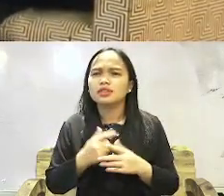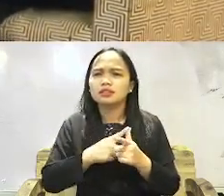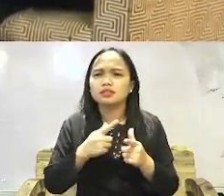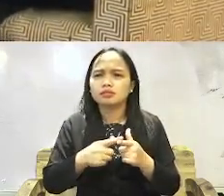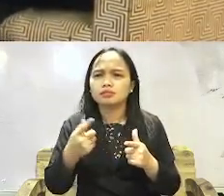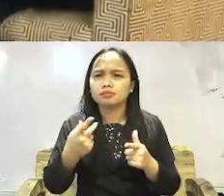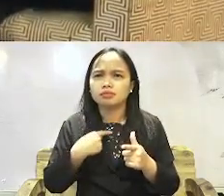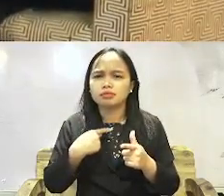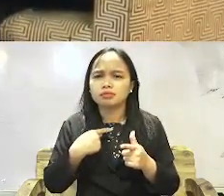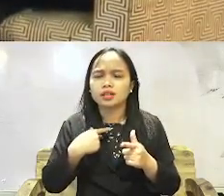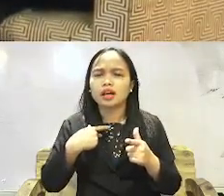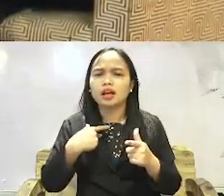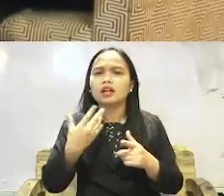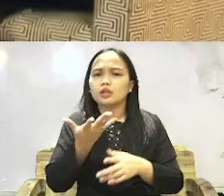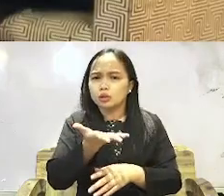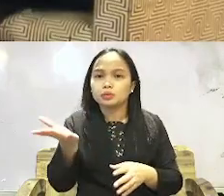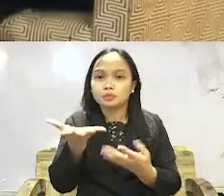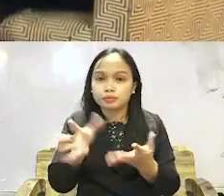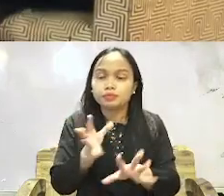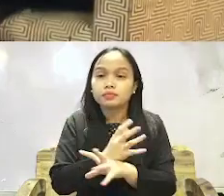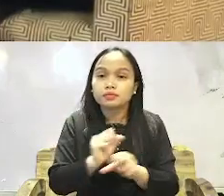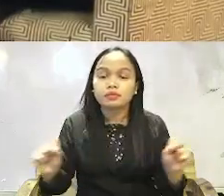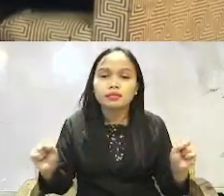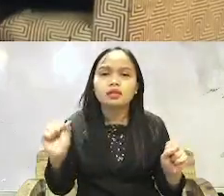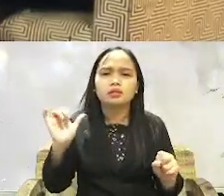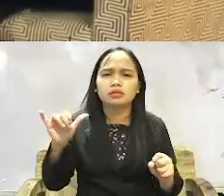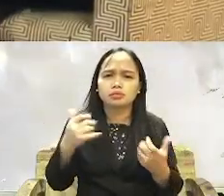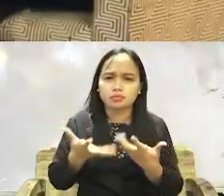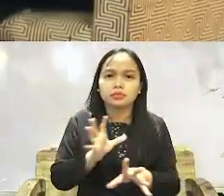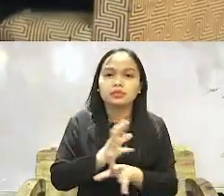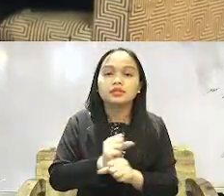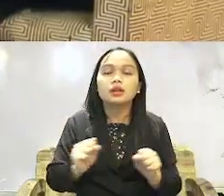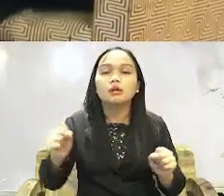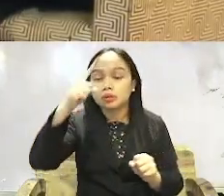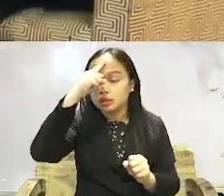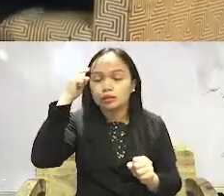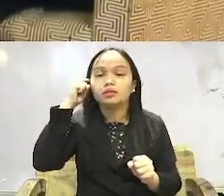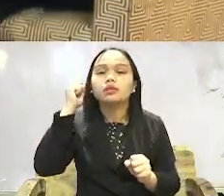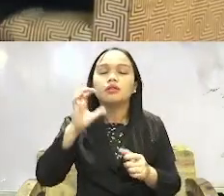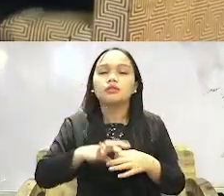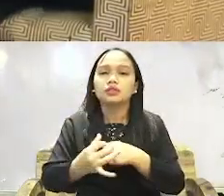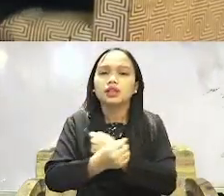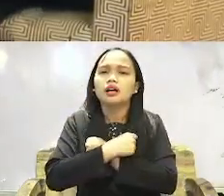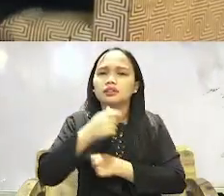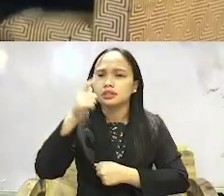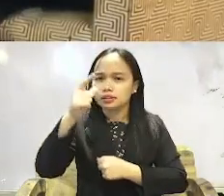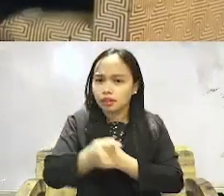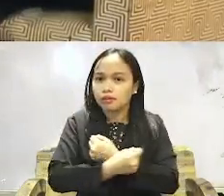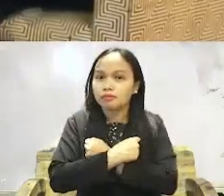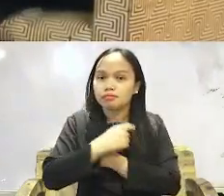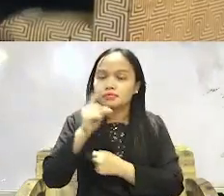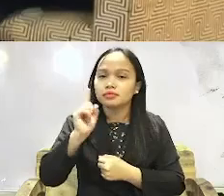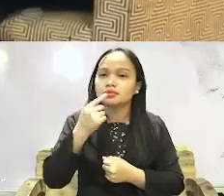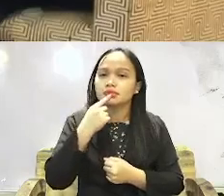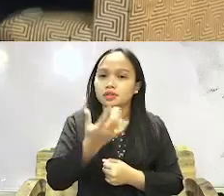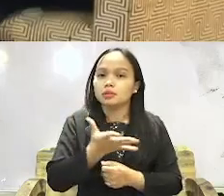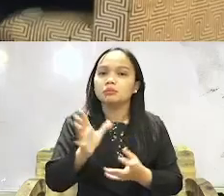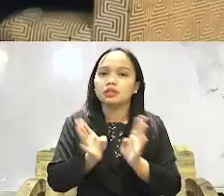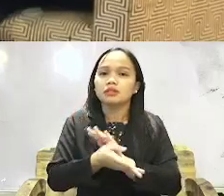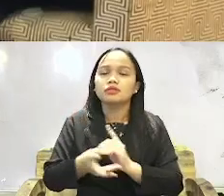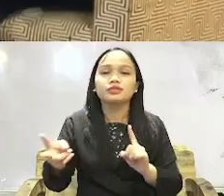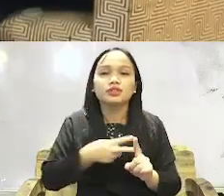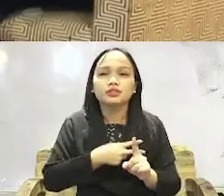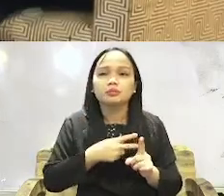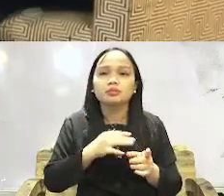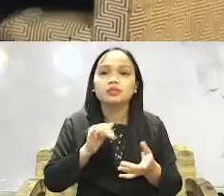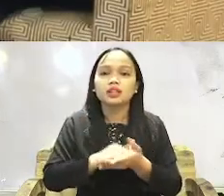doon. Nalifted ka na doon dahil sa pagmamahal ng Panginoon. Dahil gagawin niya na, bibiktimahin ka na lang niya. by trapping